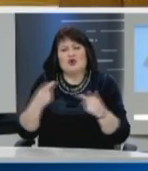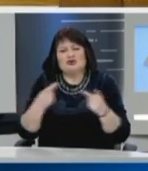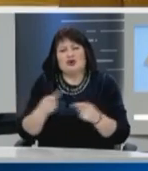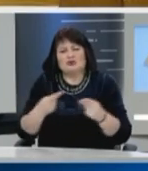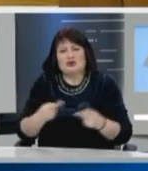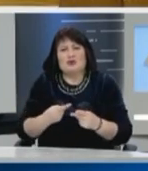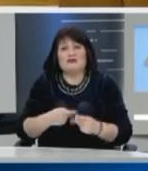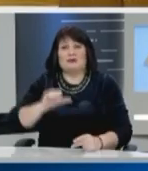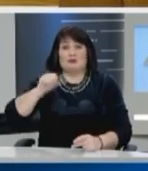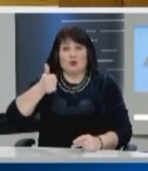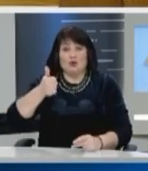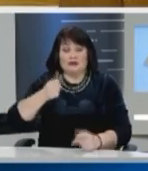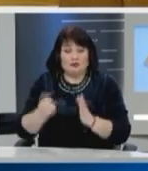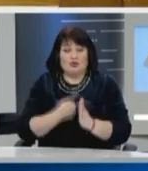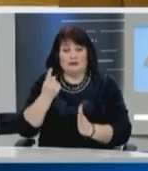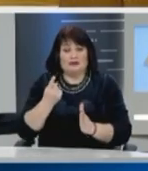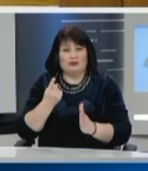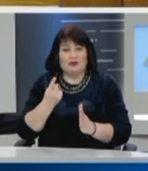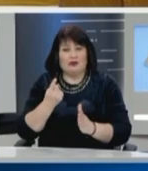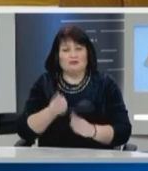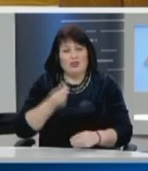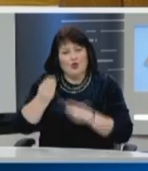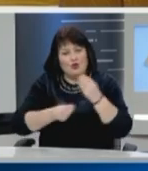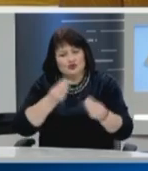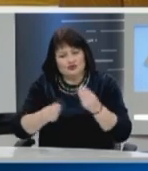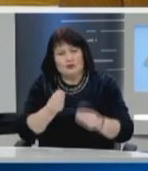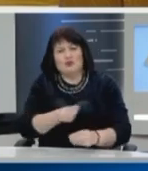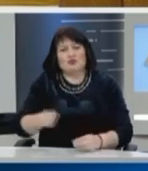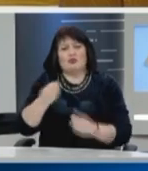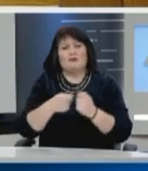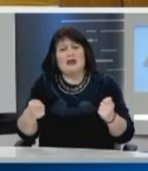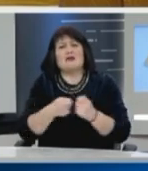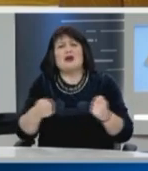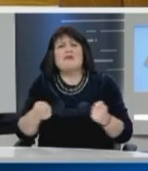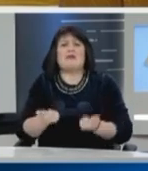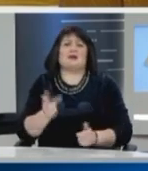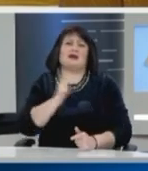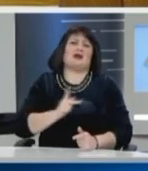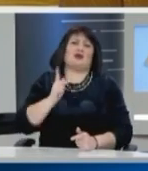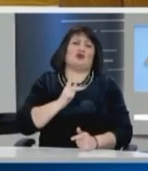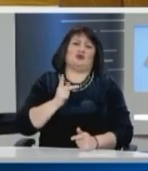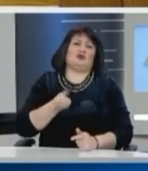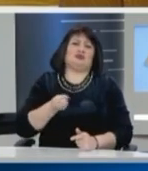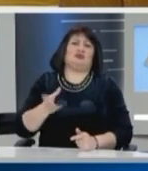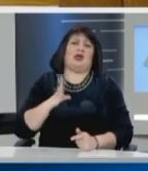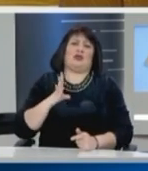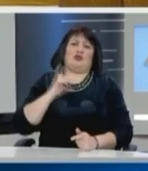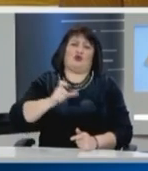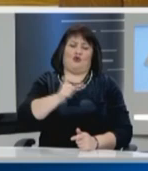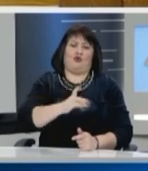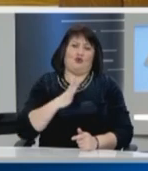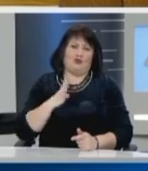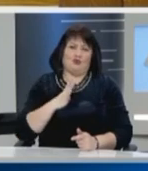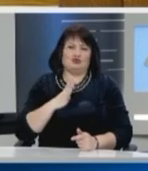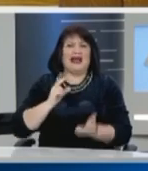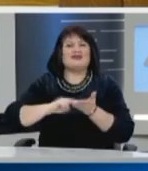για πρώτη φορά σε δημοσιονομική επέκταση, με περαιτέρω μέτρα για την ενίσχυση της κοινωνικής πλειοψηφίας. Τη μείωση